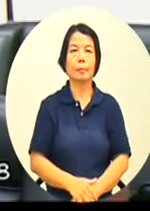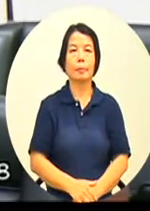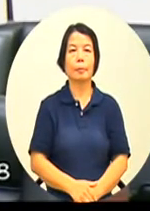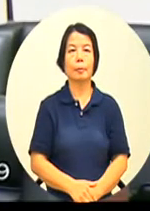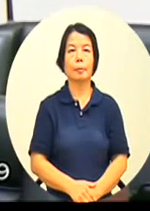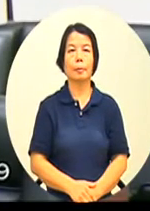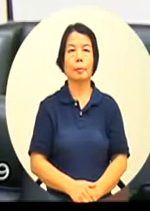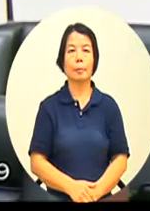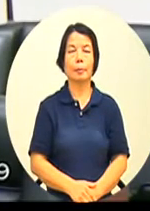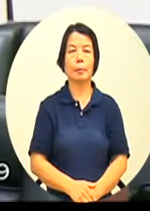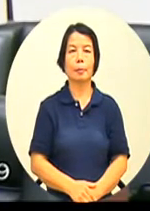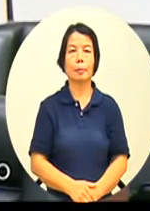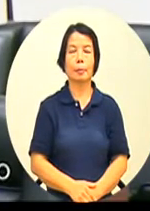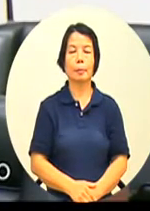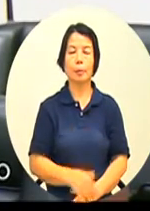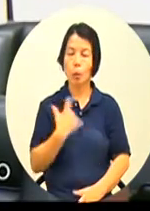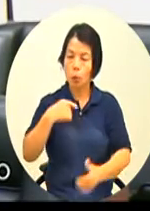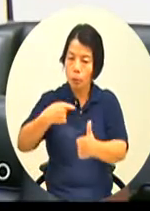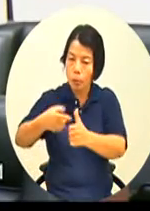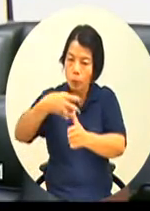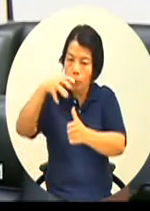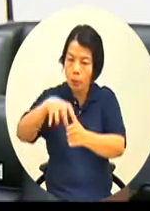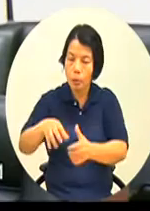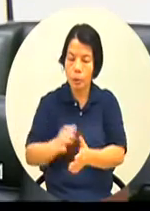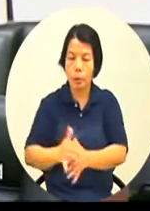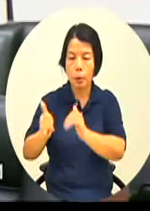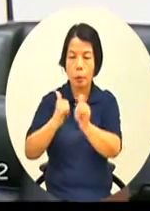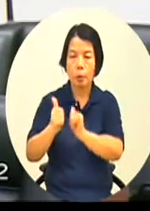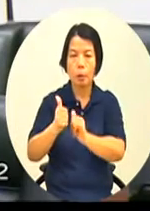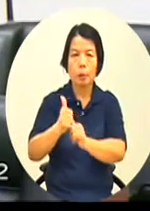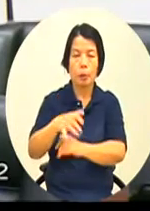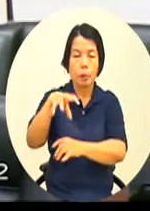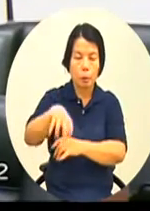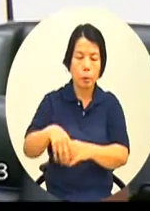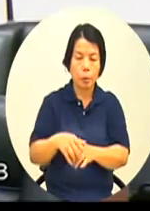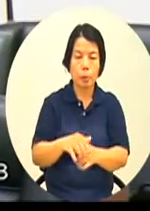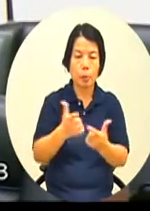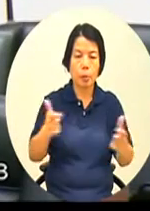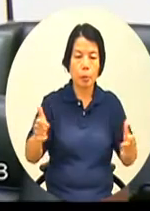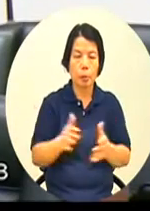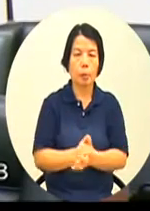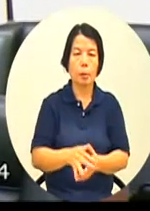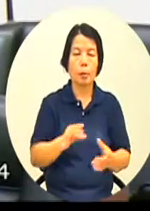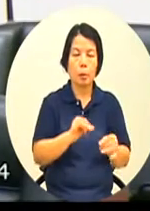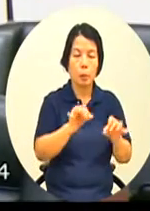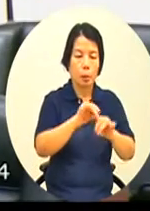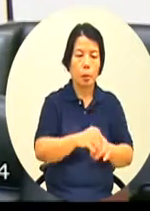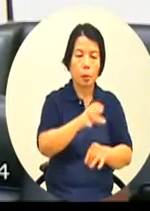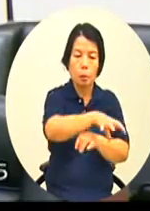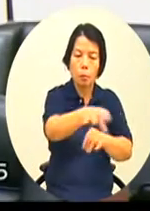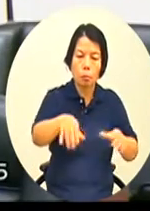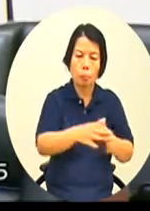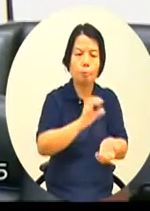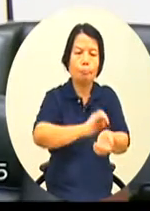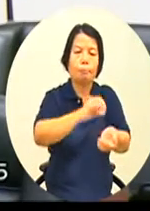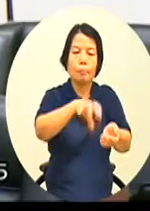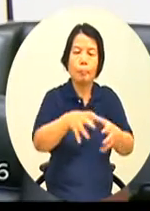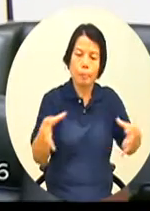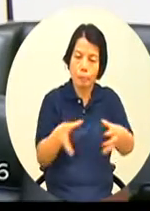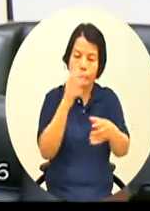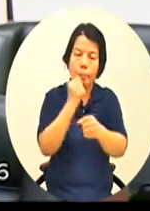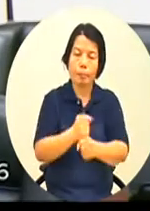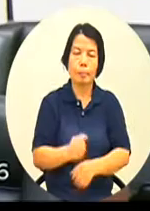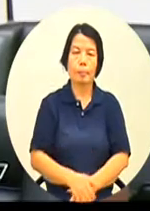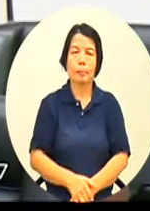当然除了这个跟教育局、跟社会局等等，或者是跟这个地区医院的合作以外，我们也期待 可